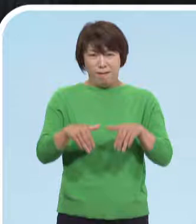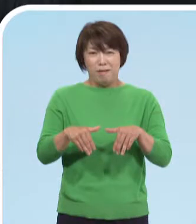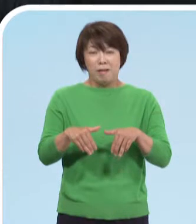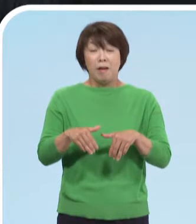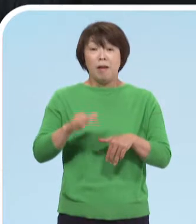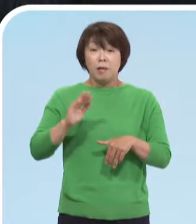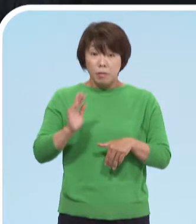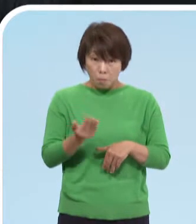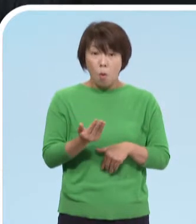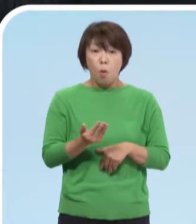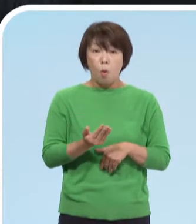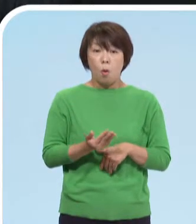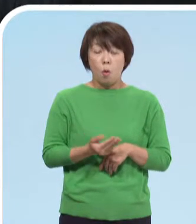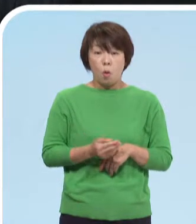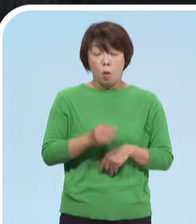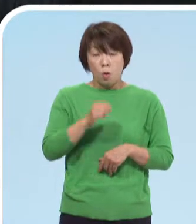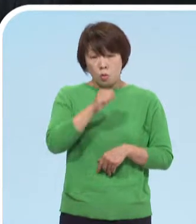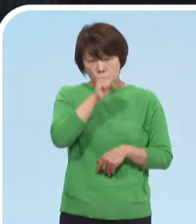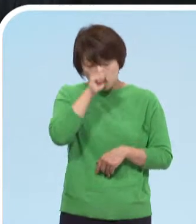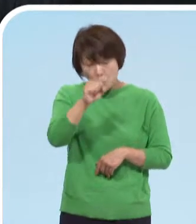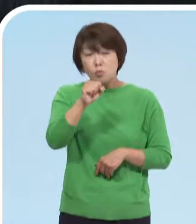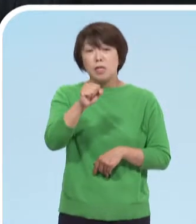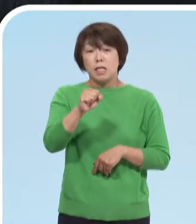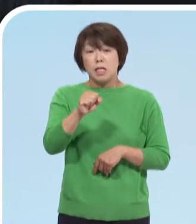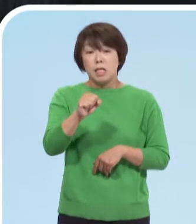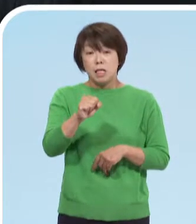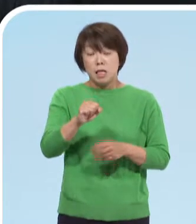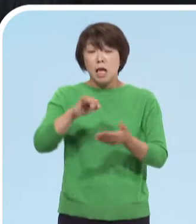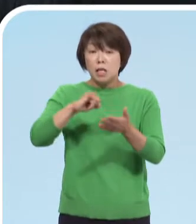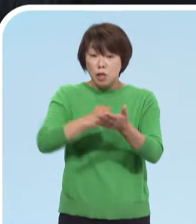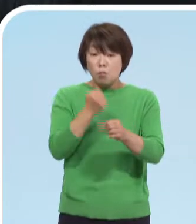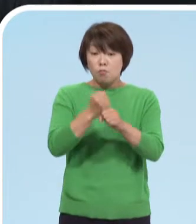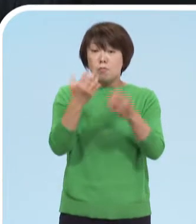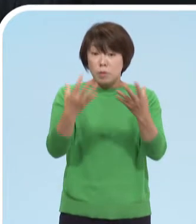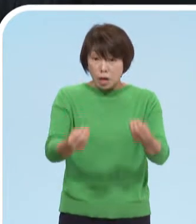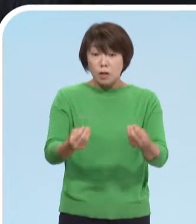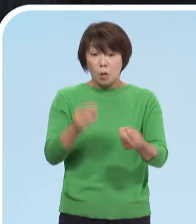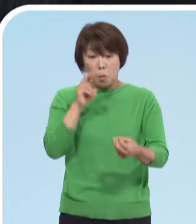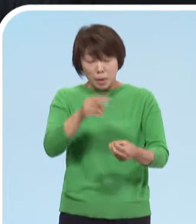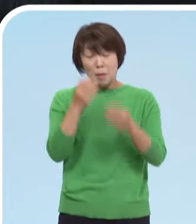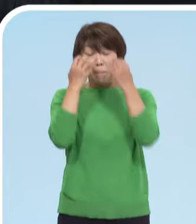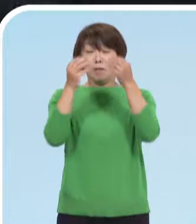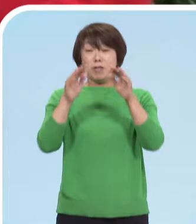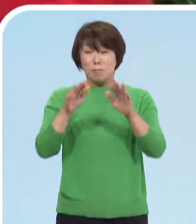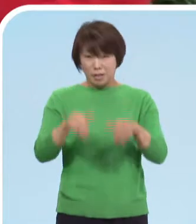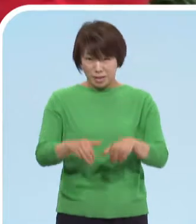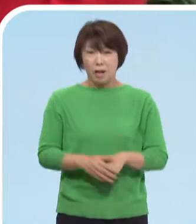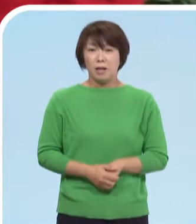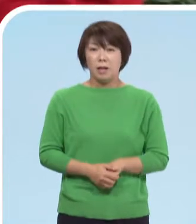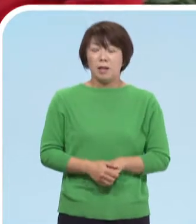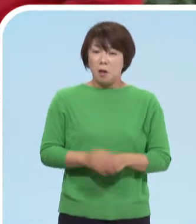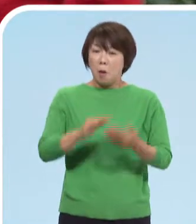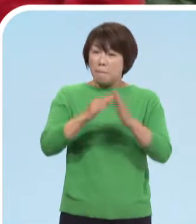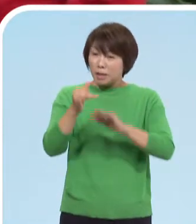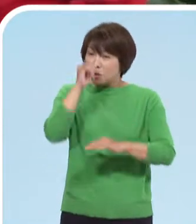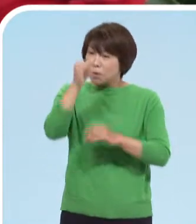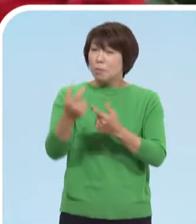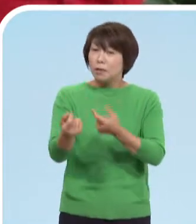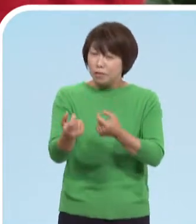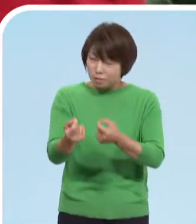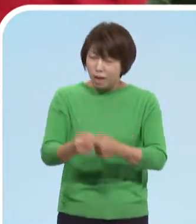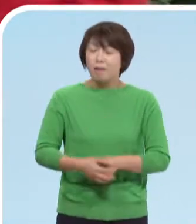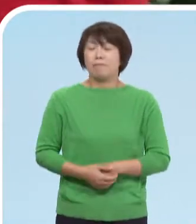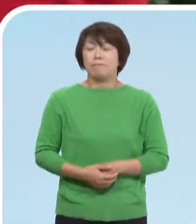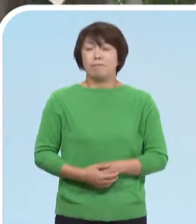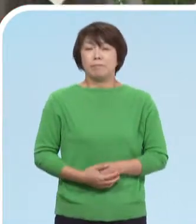ども、実際すごくクオリティの高い、商品として出来上がったことにはびっくりしました。 お町の自慢ですね。 そうですね、は